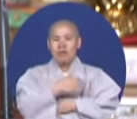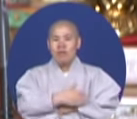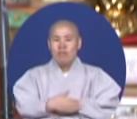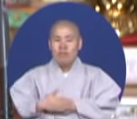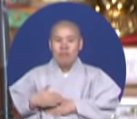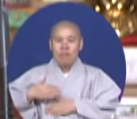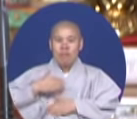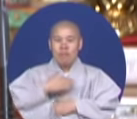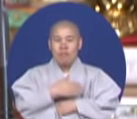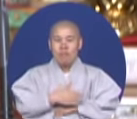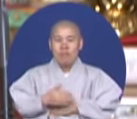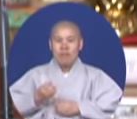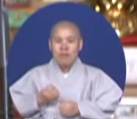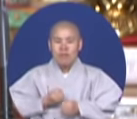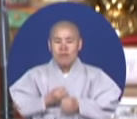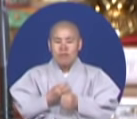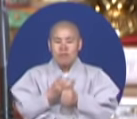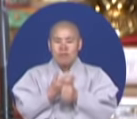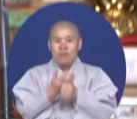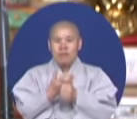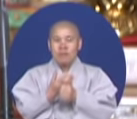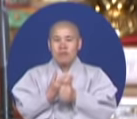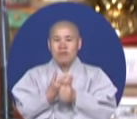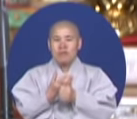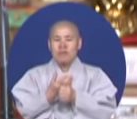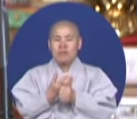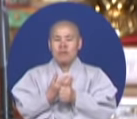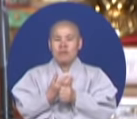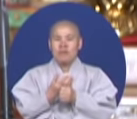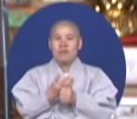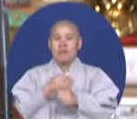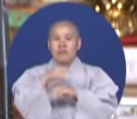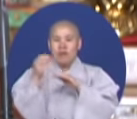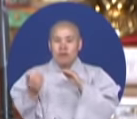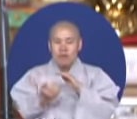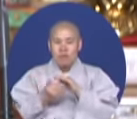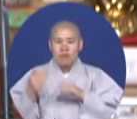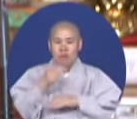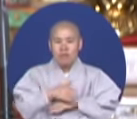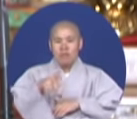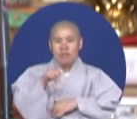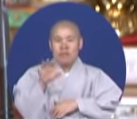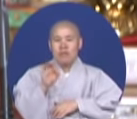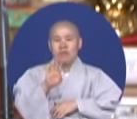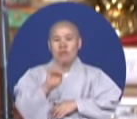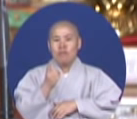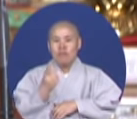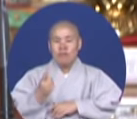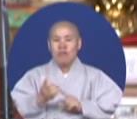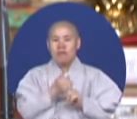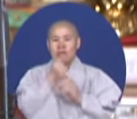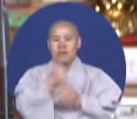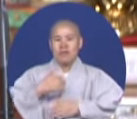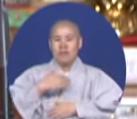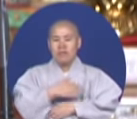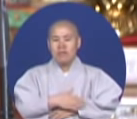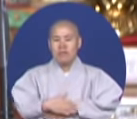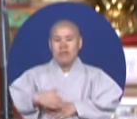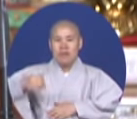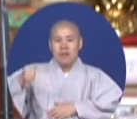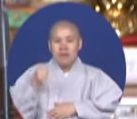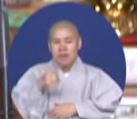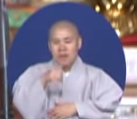몸의 보답으로 이루어진 몸을 정보라고 그러고, 그 부처님 몸이 의지에